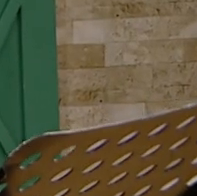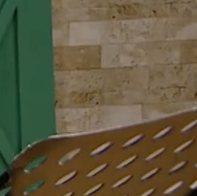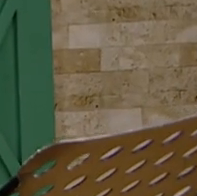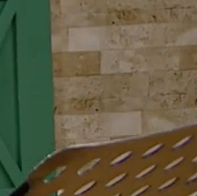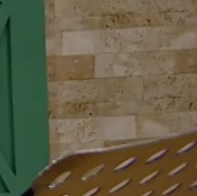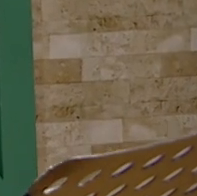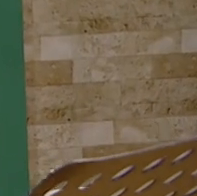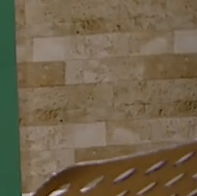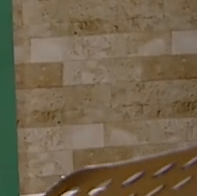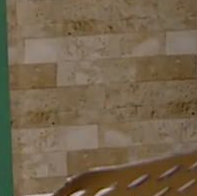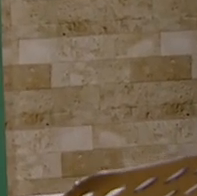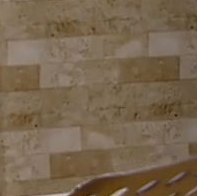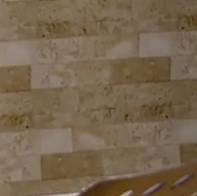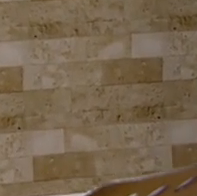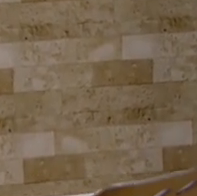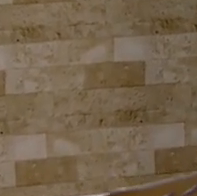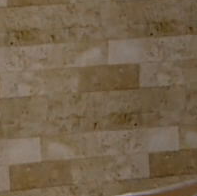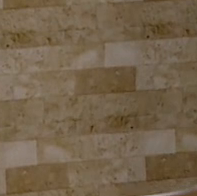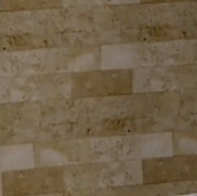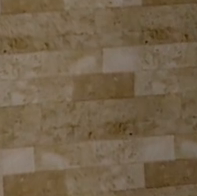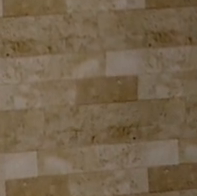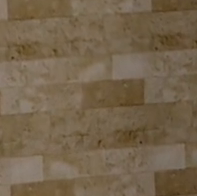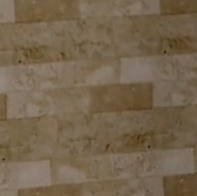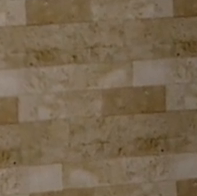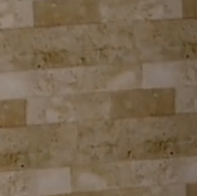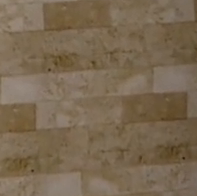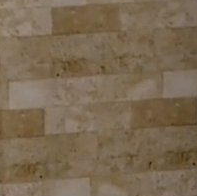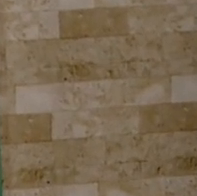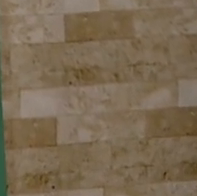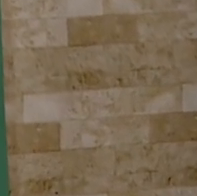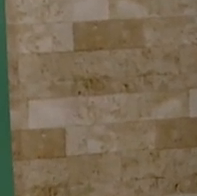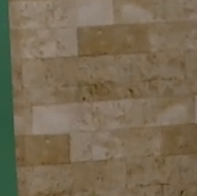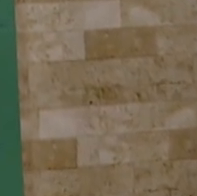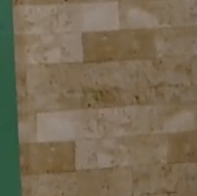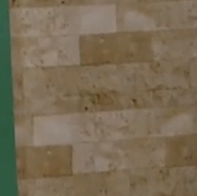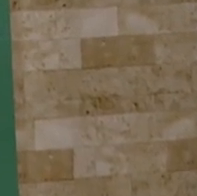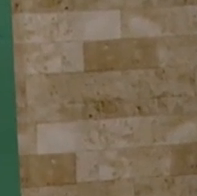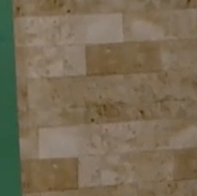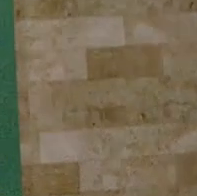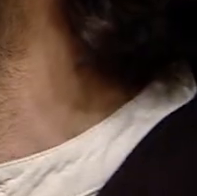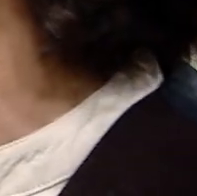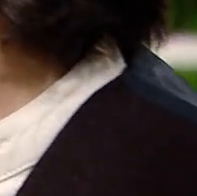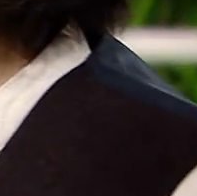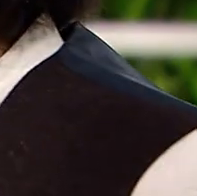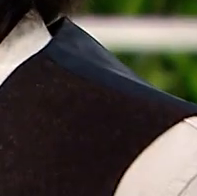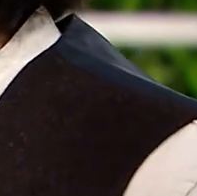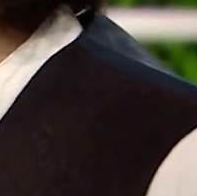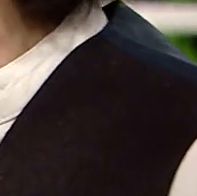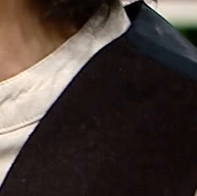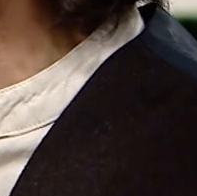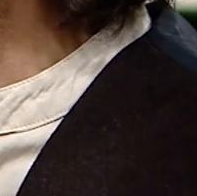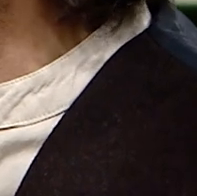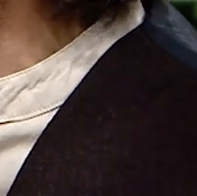Canım Kâbem varsam sana. Yüzüm